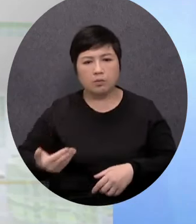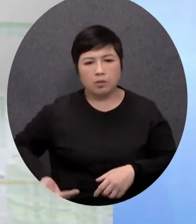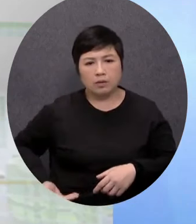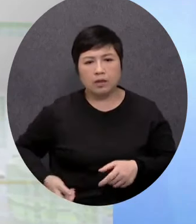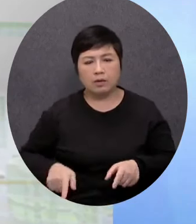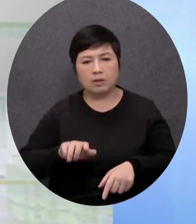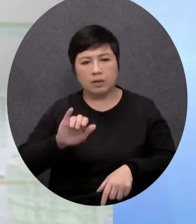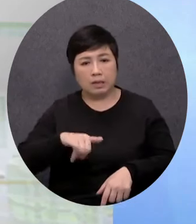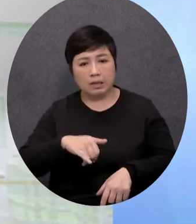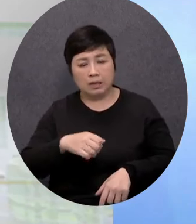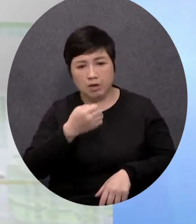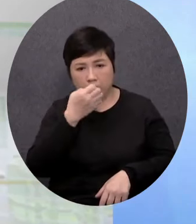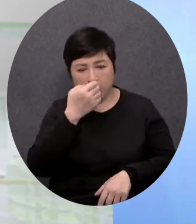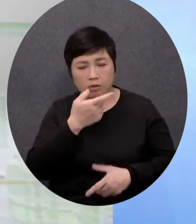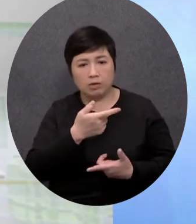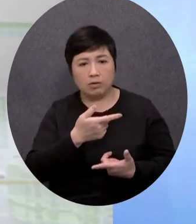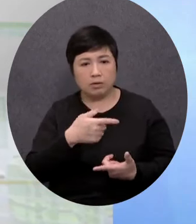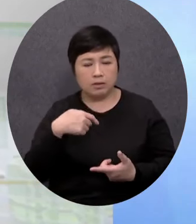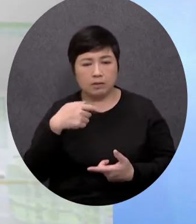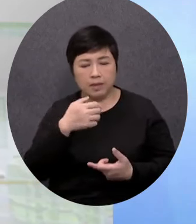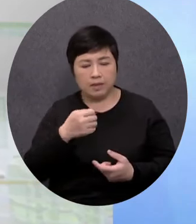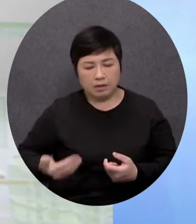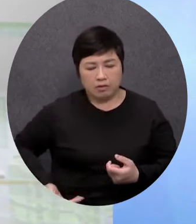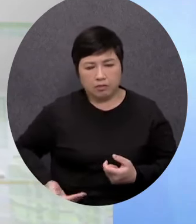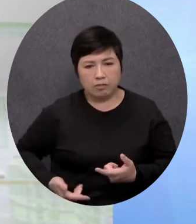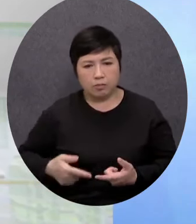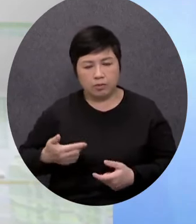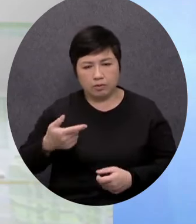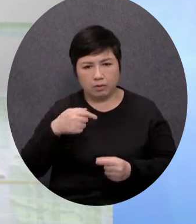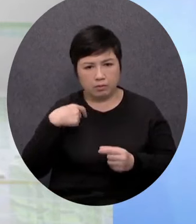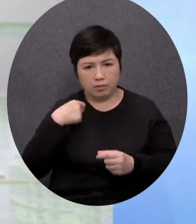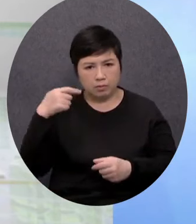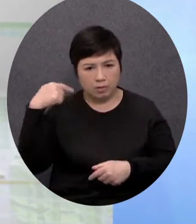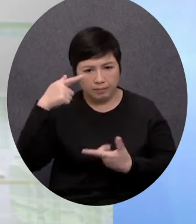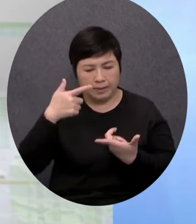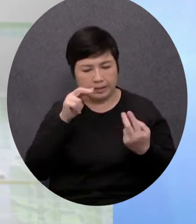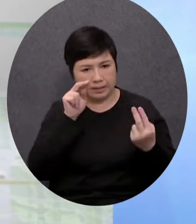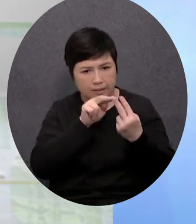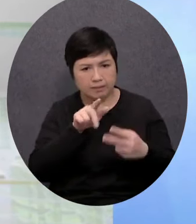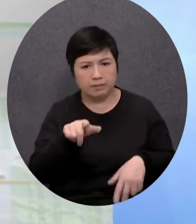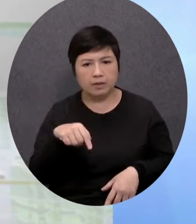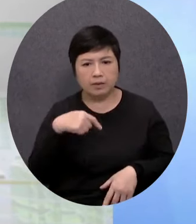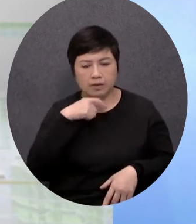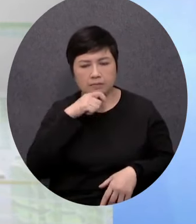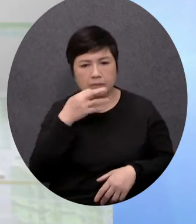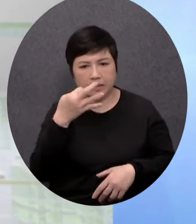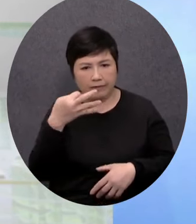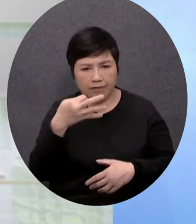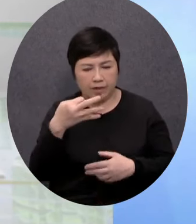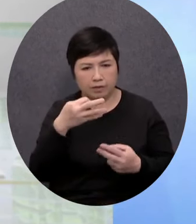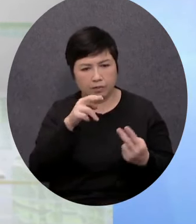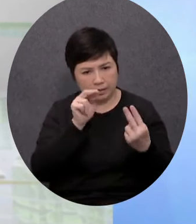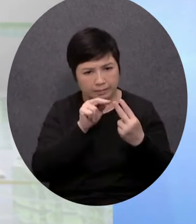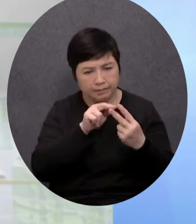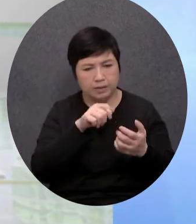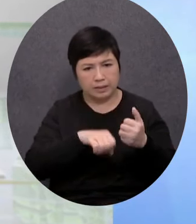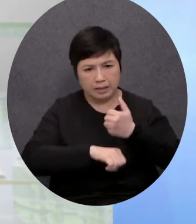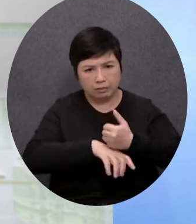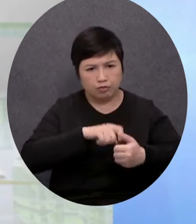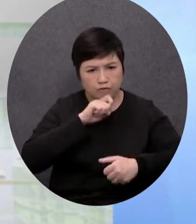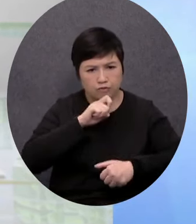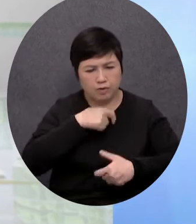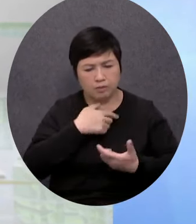國財長耶倫會面。何立峰說希望雙方在兩國元首三藩市會晤的基礎上取得新的